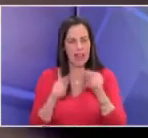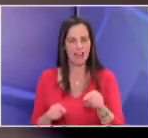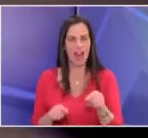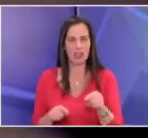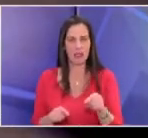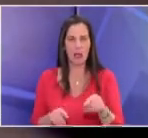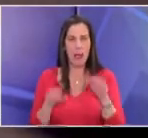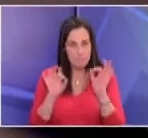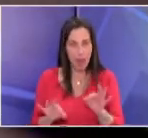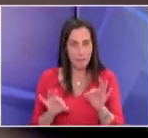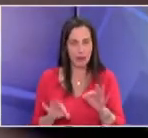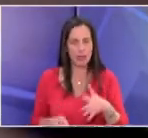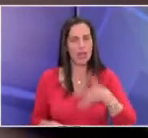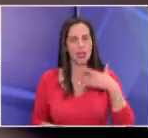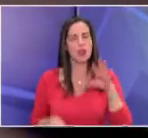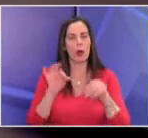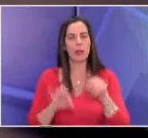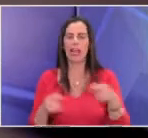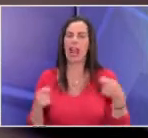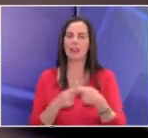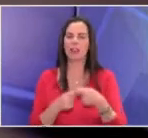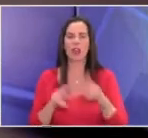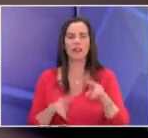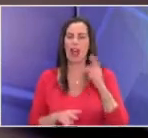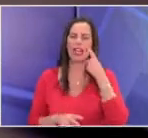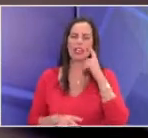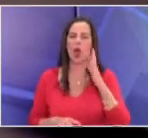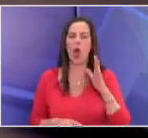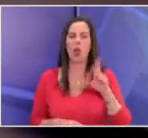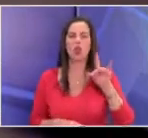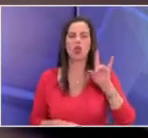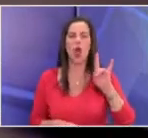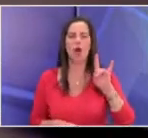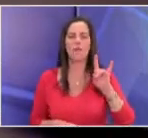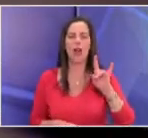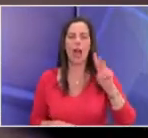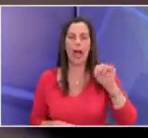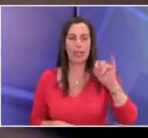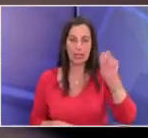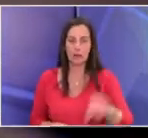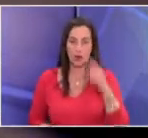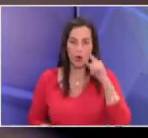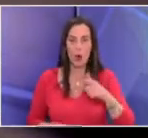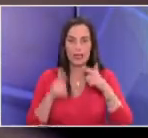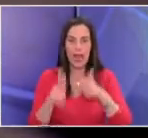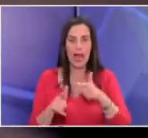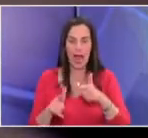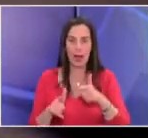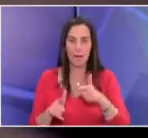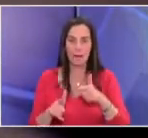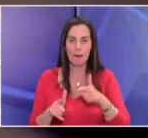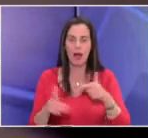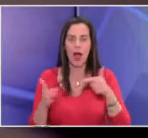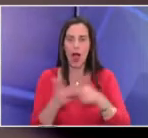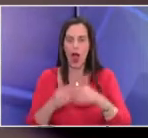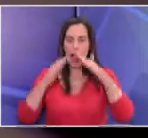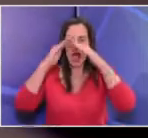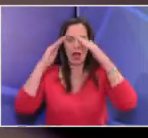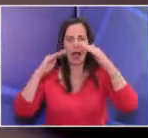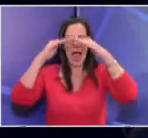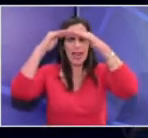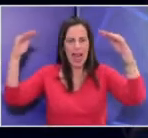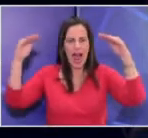החינוך, נפתלי. שר החינוך, כשאתה בא אליו על הנושא הזה, אז הוא אומר לך, לך לפה. אין יוצא, נכנס מהממשלה הזאת. הוא שר החינוך, אל תפריל. מעניין